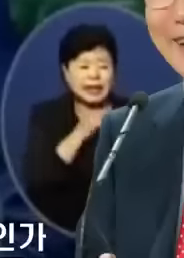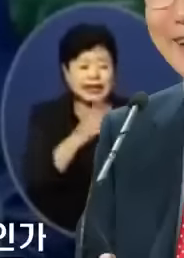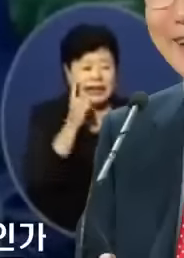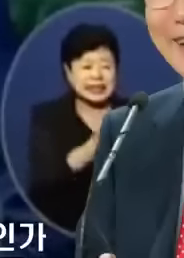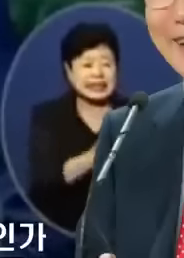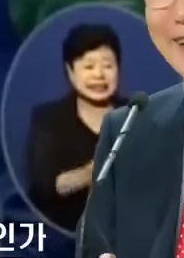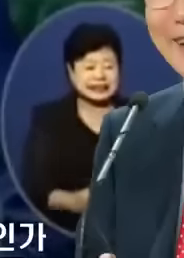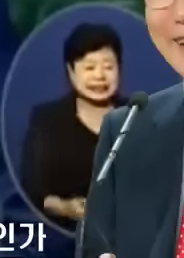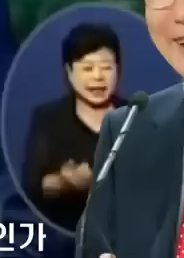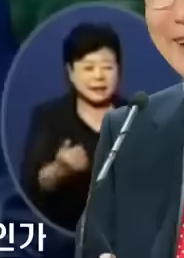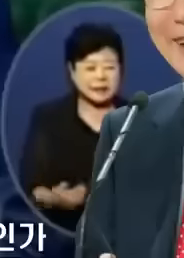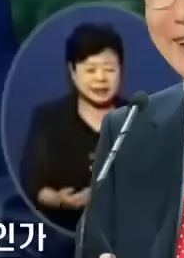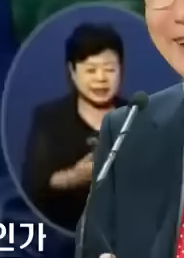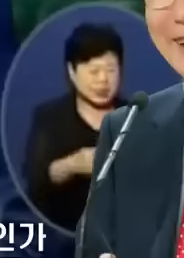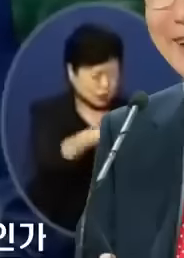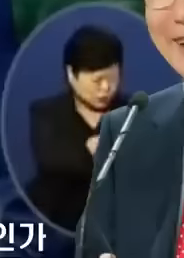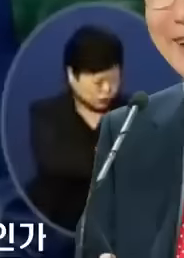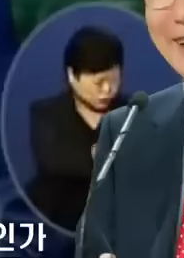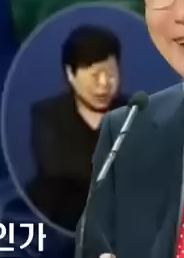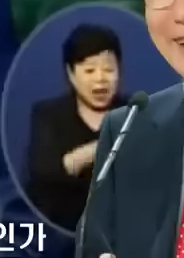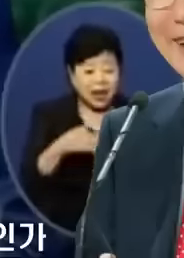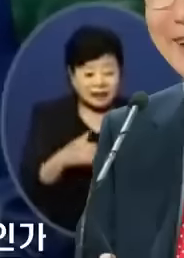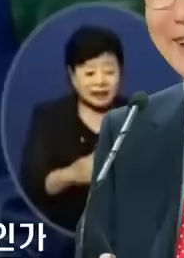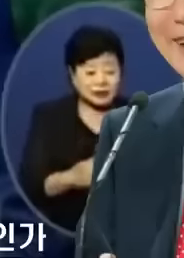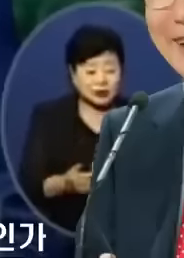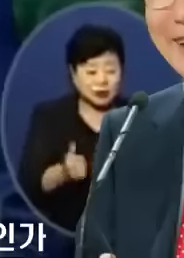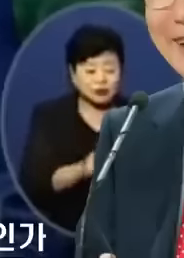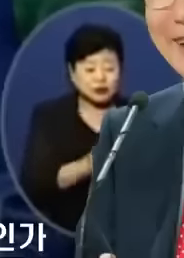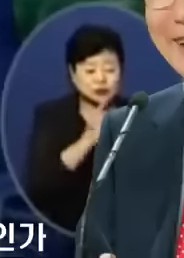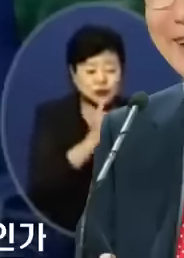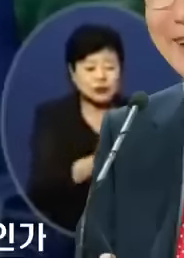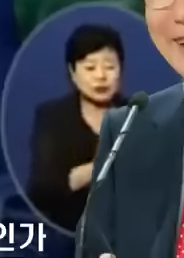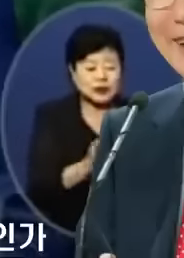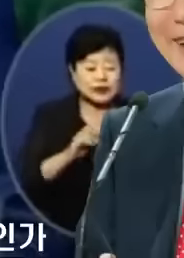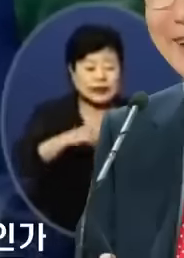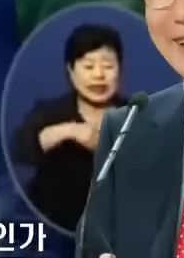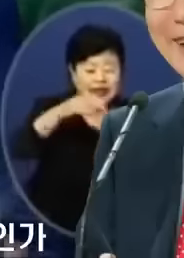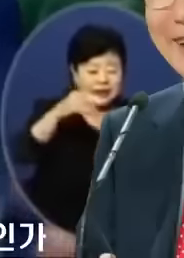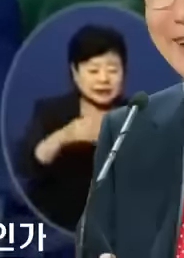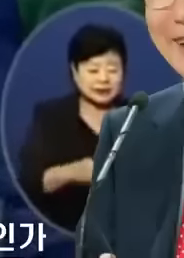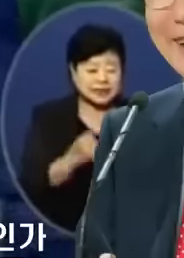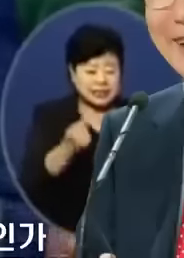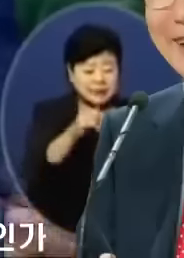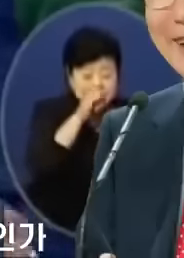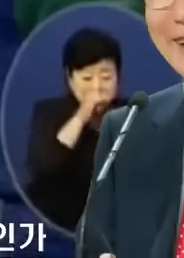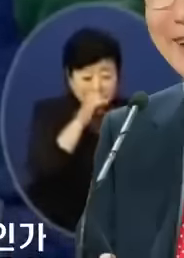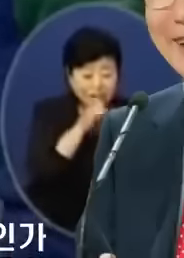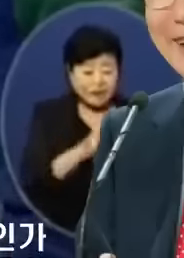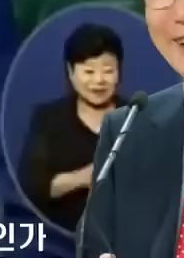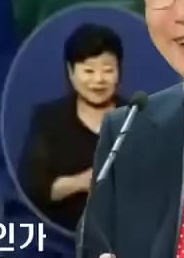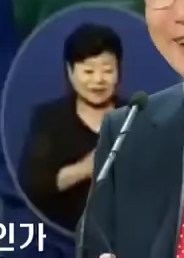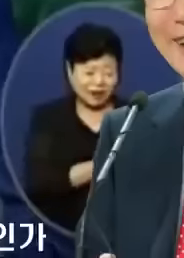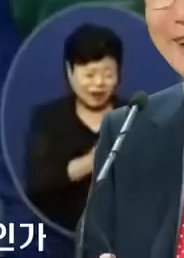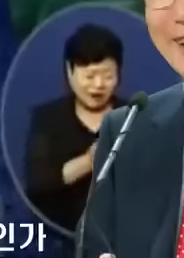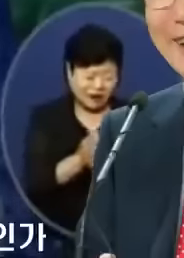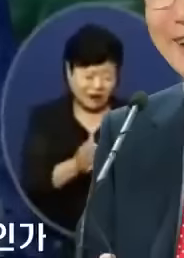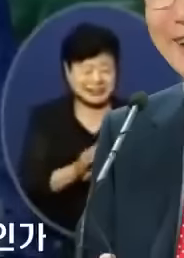이길 면역이 되어 있고 죽음을 이기고 천당 갈 면역이 되어 있어요. 그러므로 이러한 여러